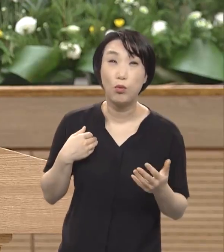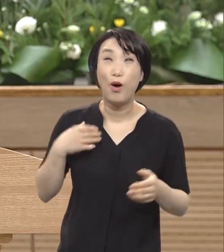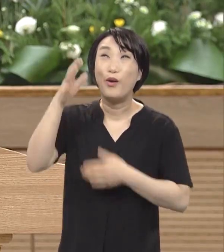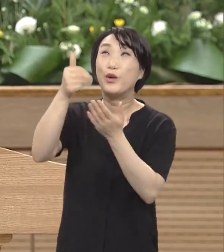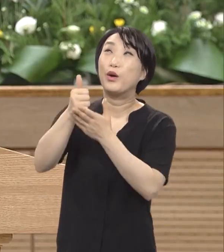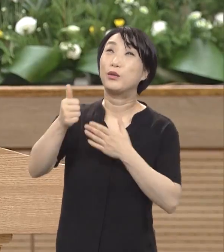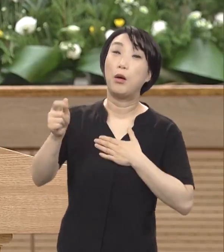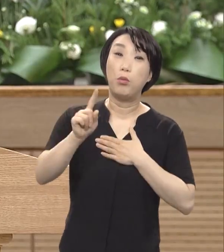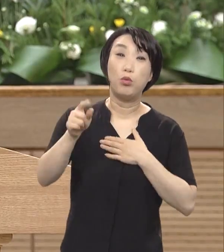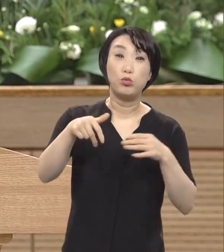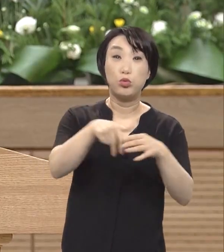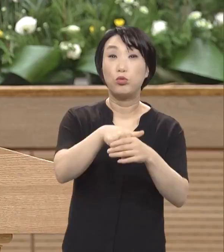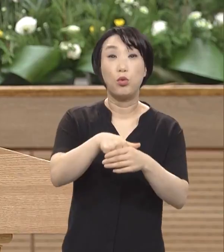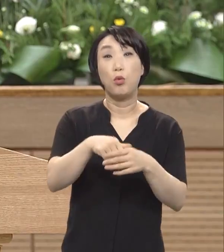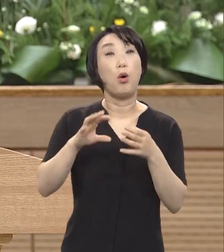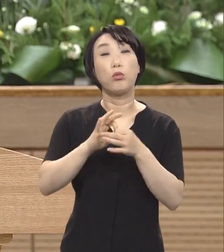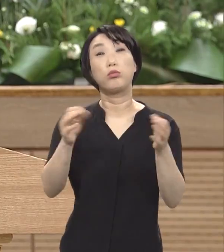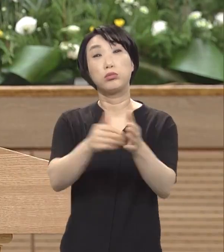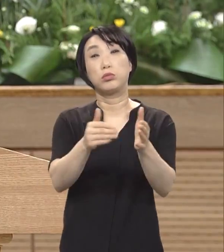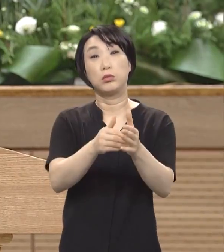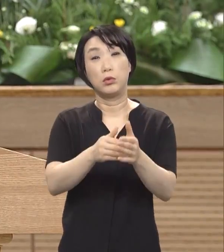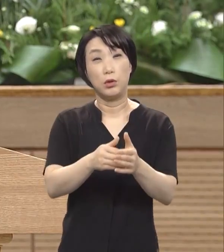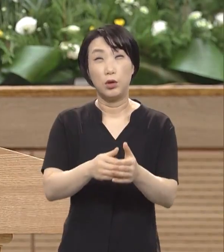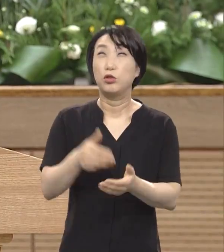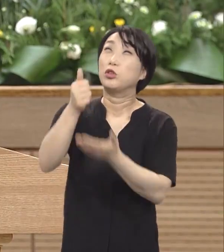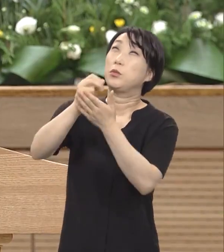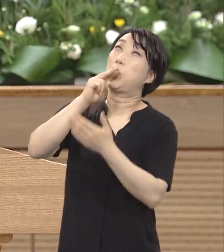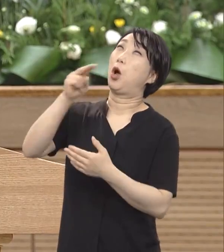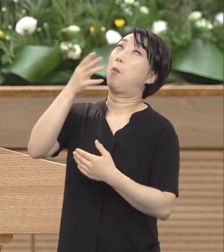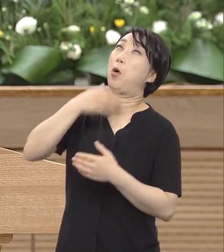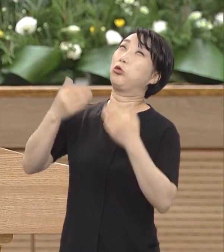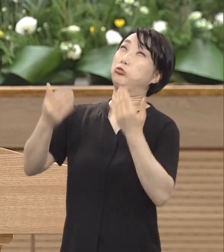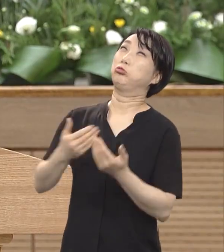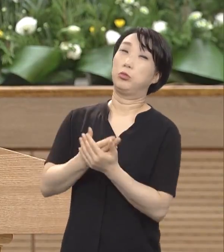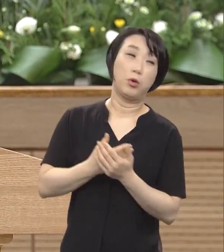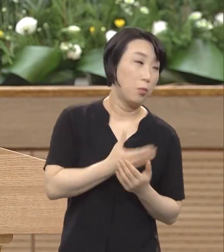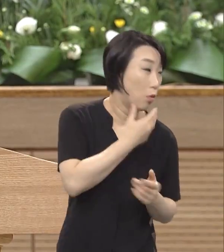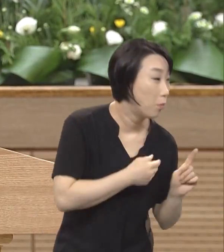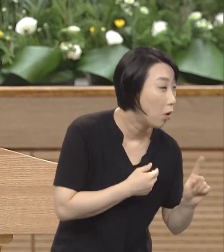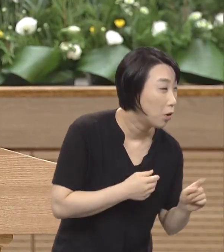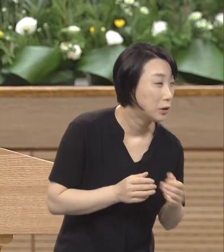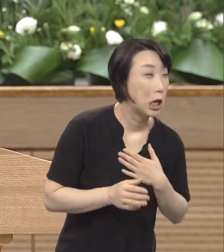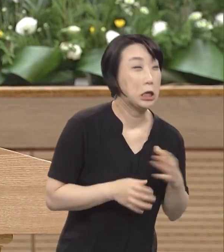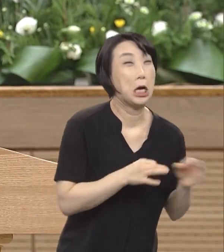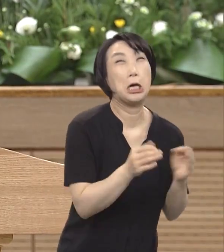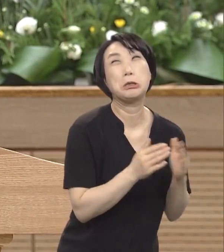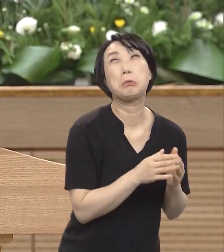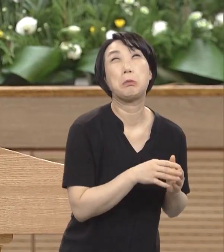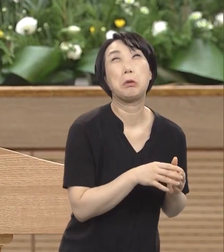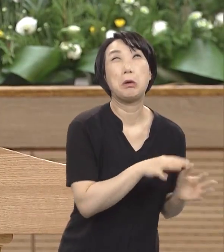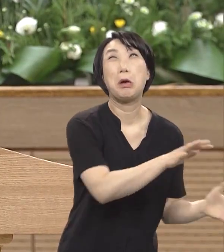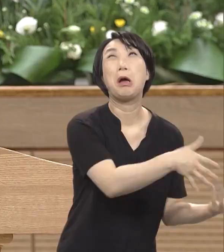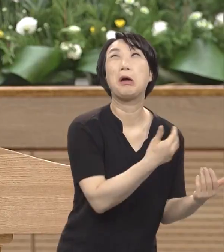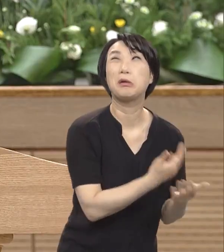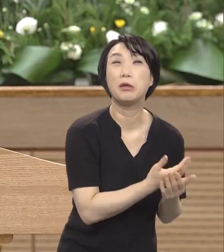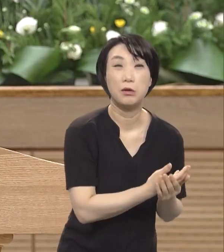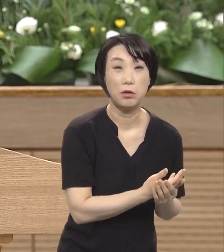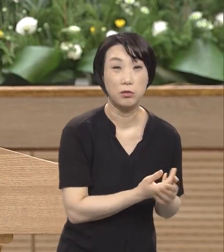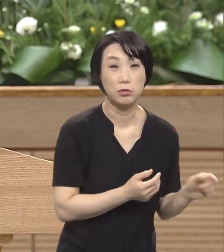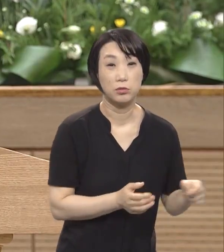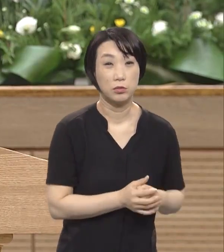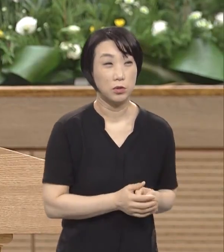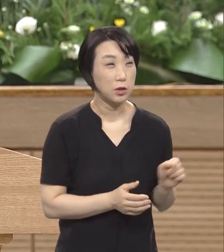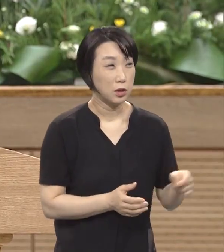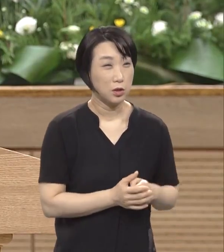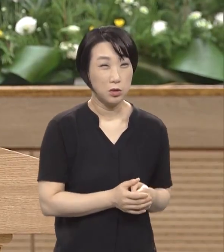하나님과 뭐 종교적 관계가 된다면 주여 복 주시옵소서. 무슨 뭐 구멍 가게 잘 되게 해주세요. 뚫린